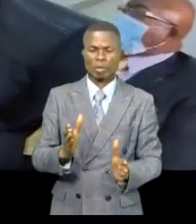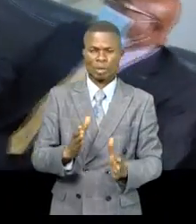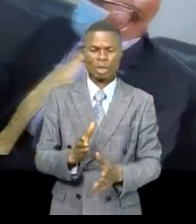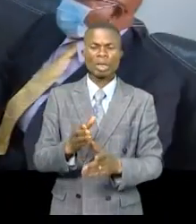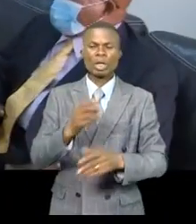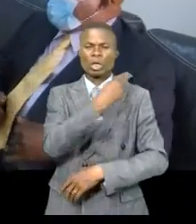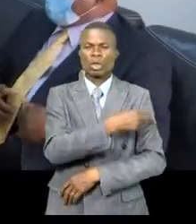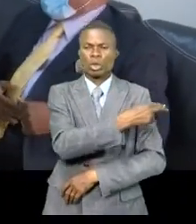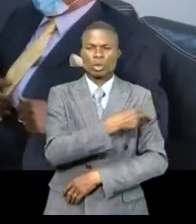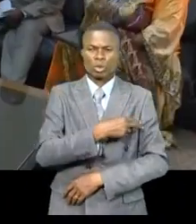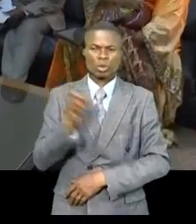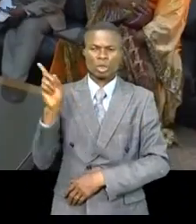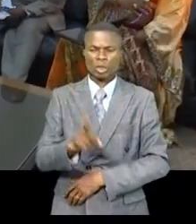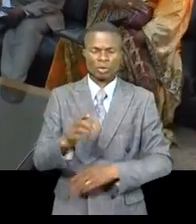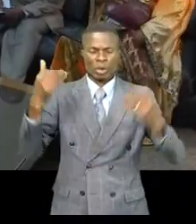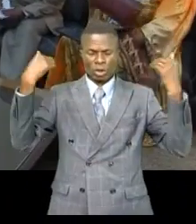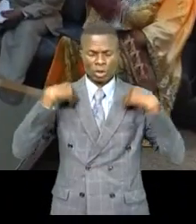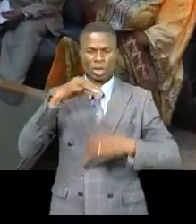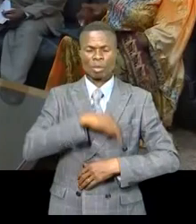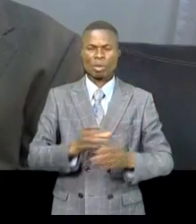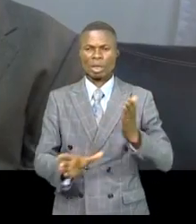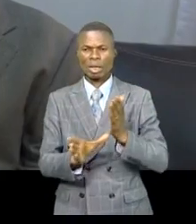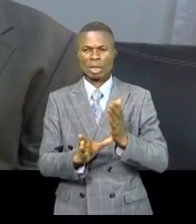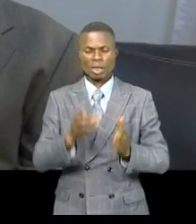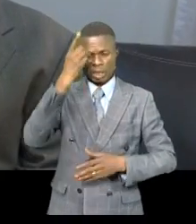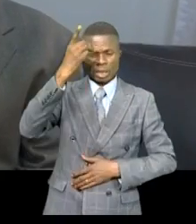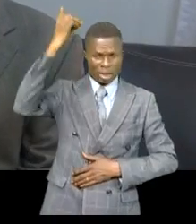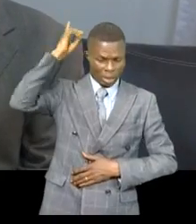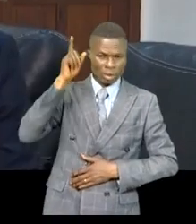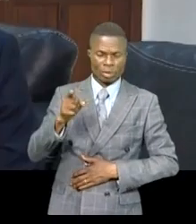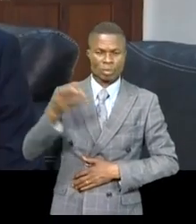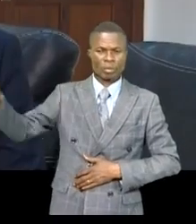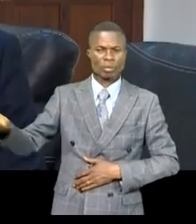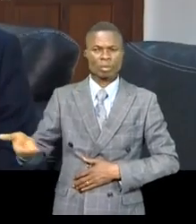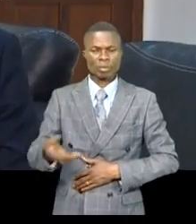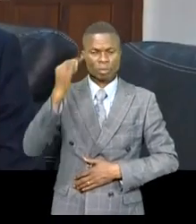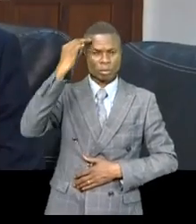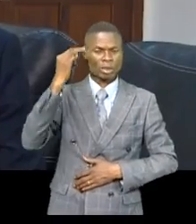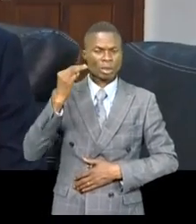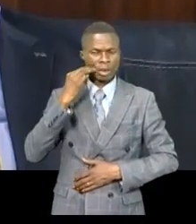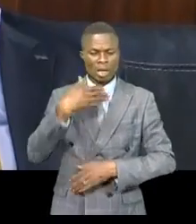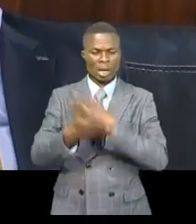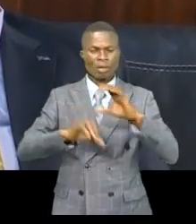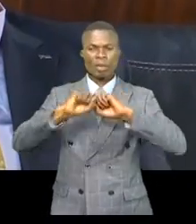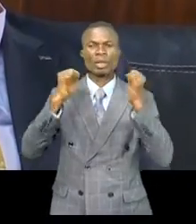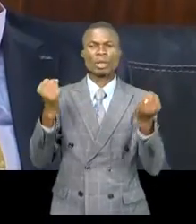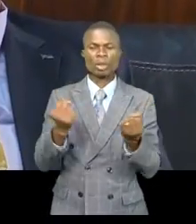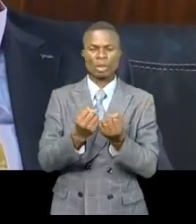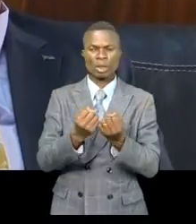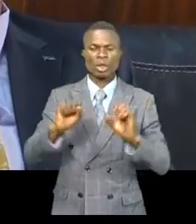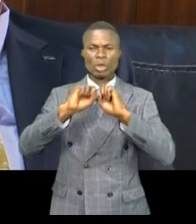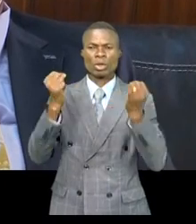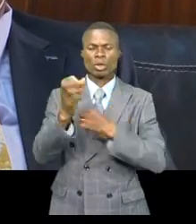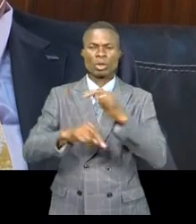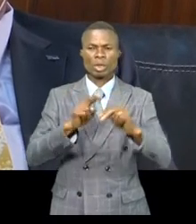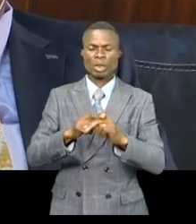RDC, conduite par son chef de mission adjoint Daniel Fréhor, a été reçue par le ministre des Affaires sociales, Solidarité nationale et